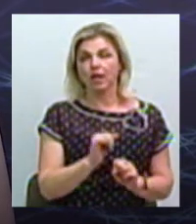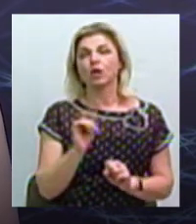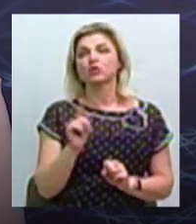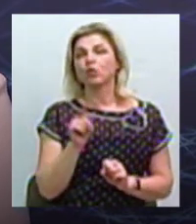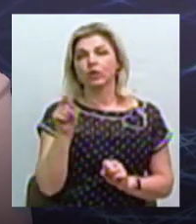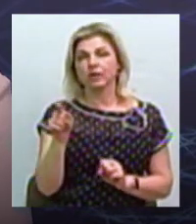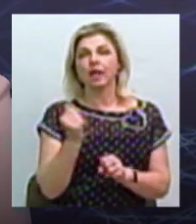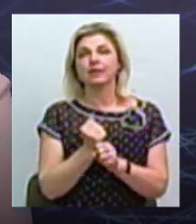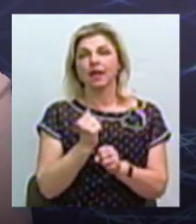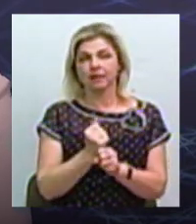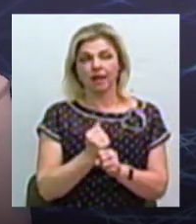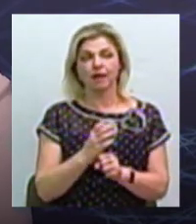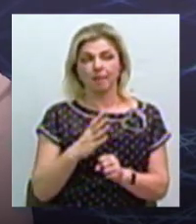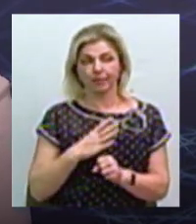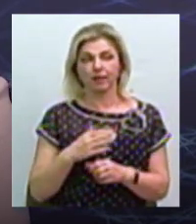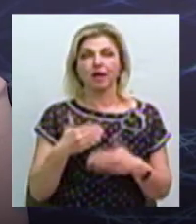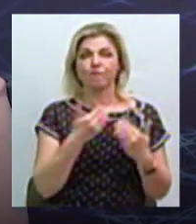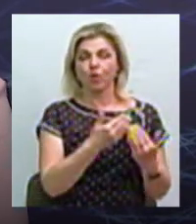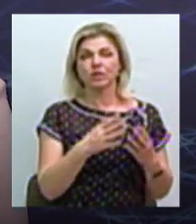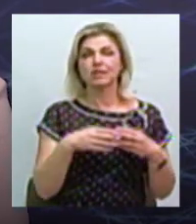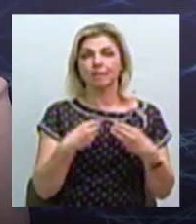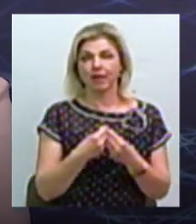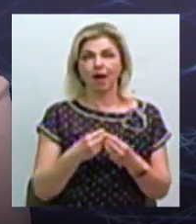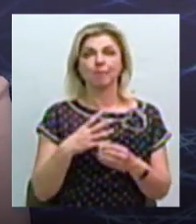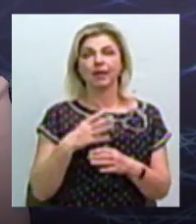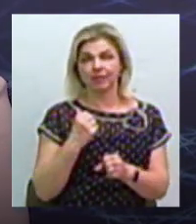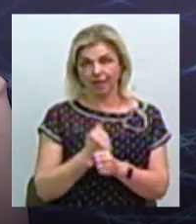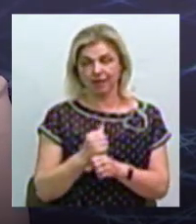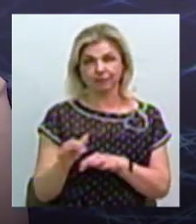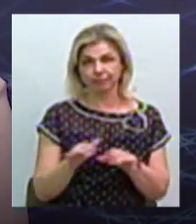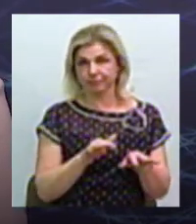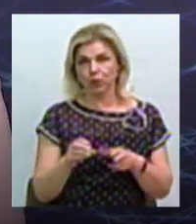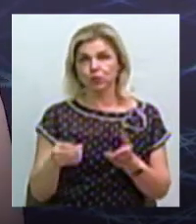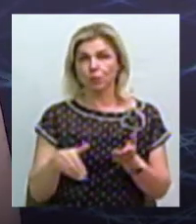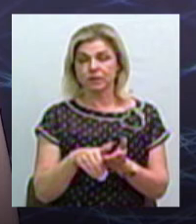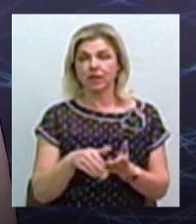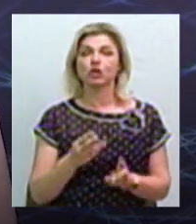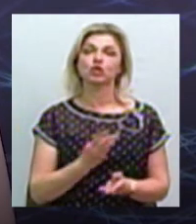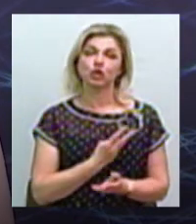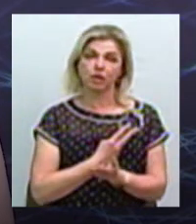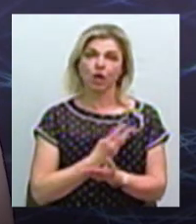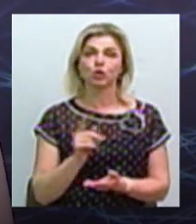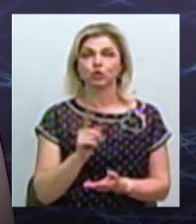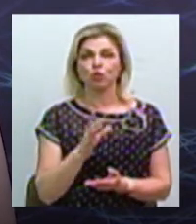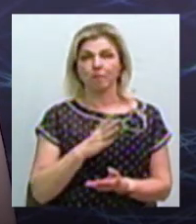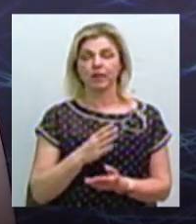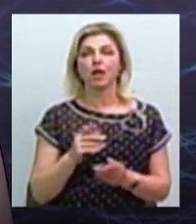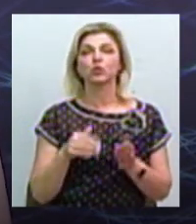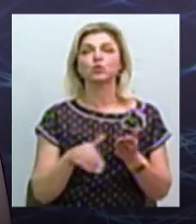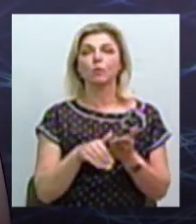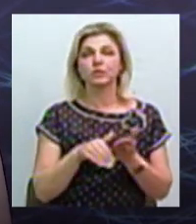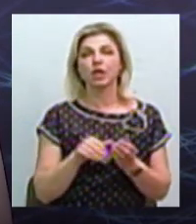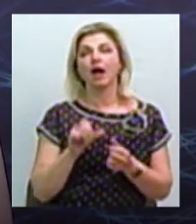саме призначення його родині субсидії, і виявити бажання, щоб йому було призначено субсидію як